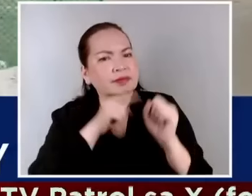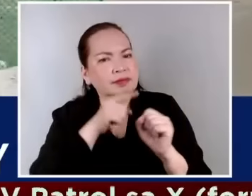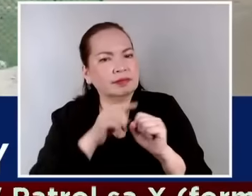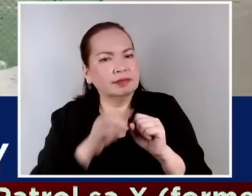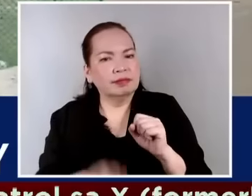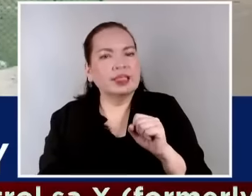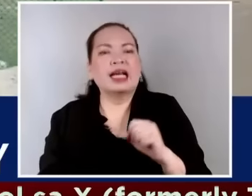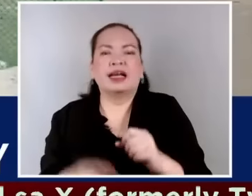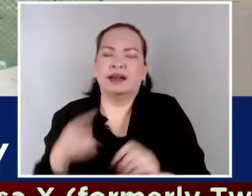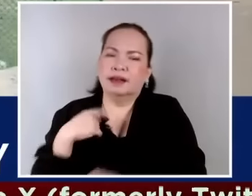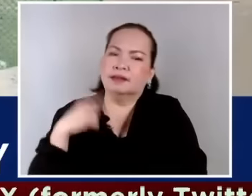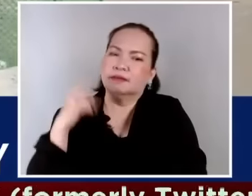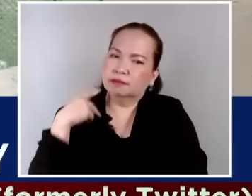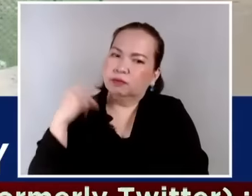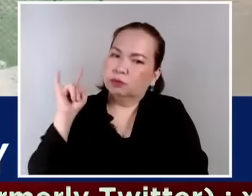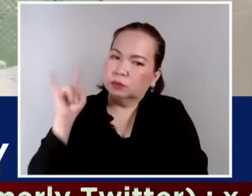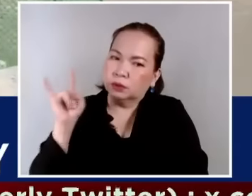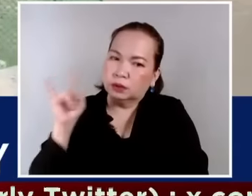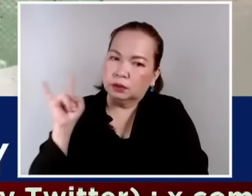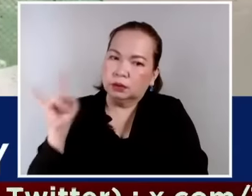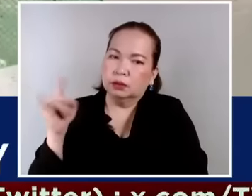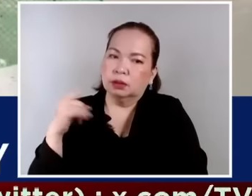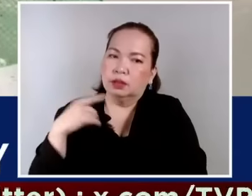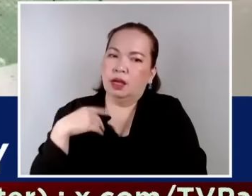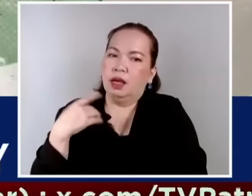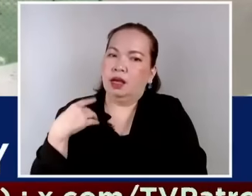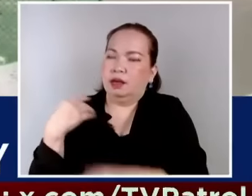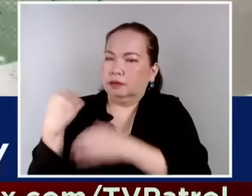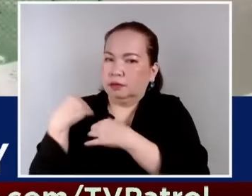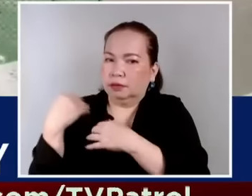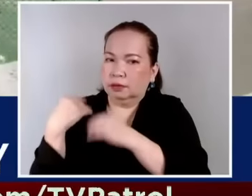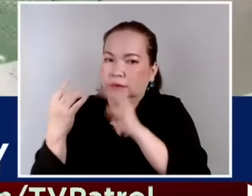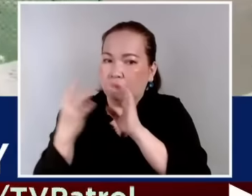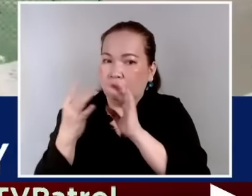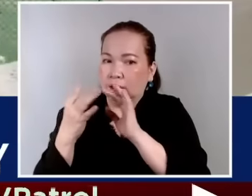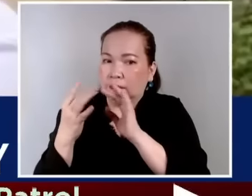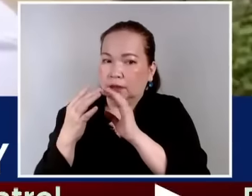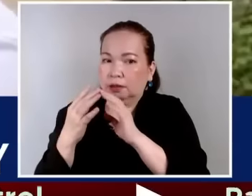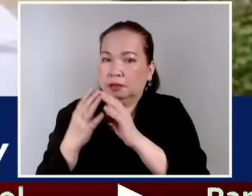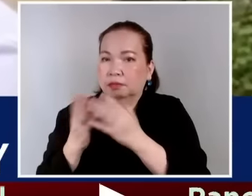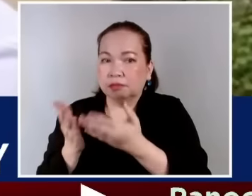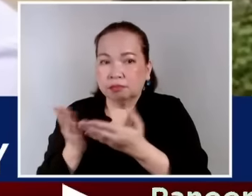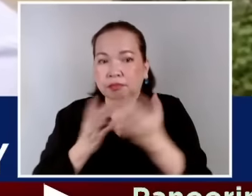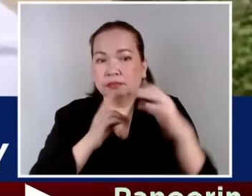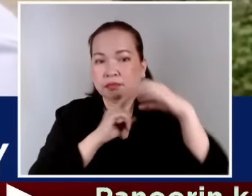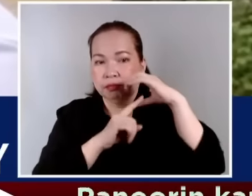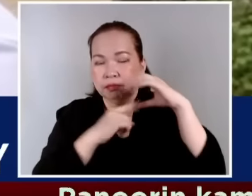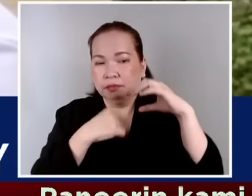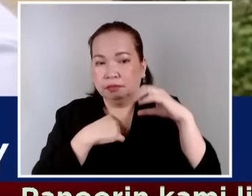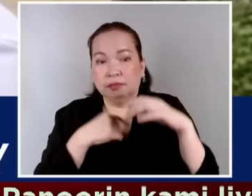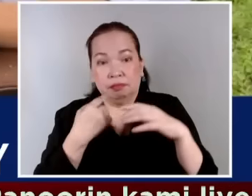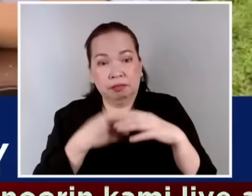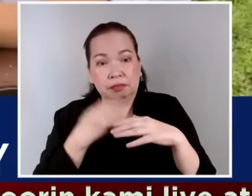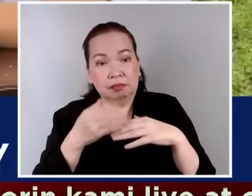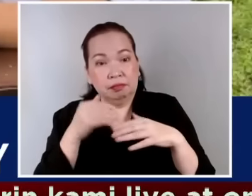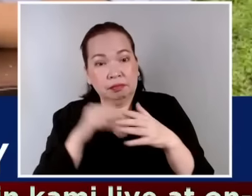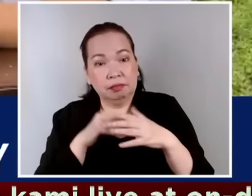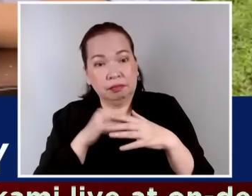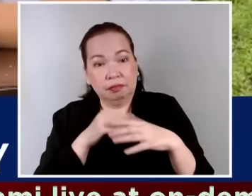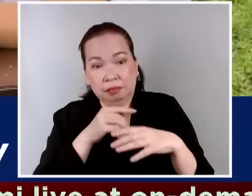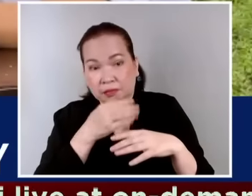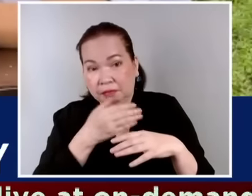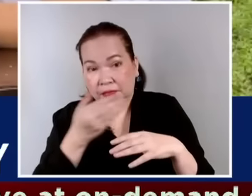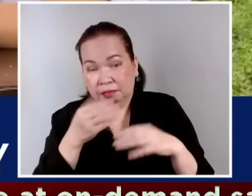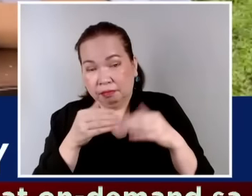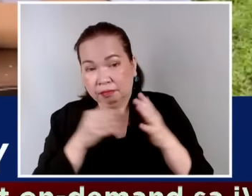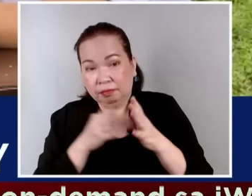commercial, merong talent coordinator na ang dadala sa akin sa ABS. Tapos sunod-sunod na parang magaan lang, no?